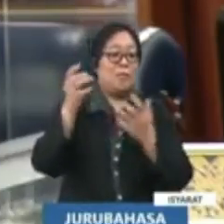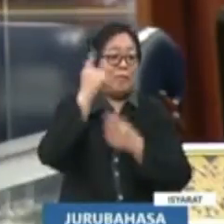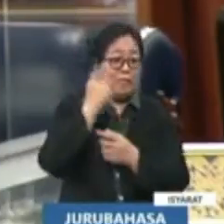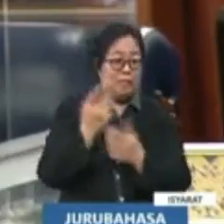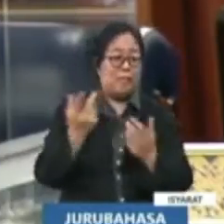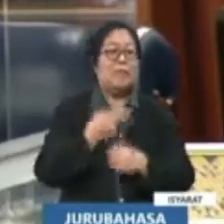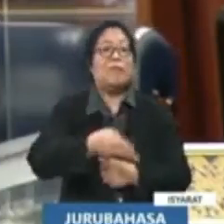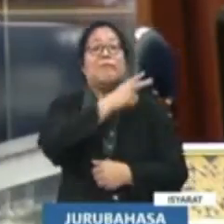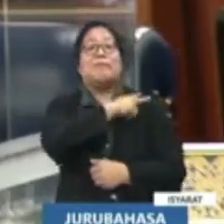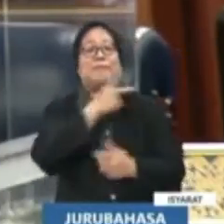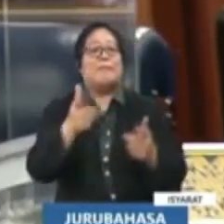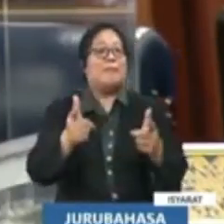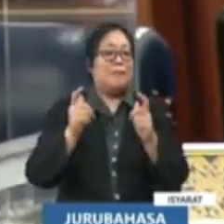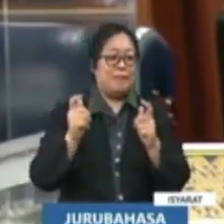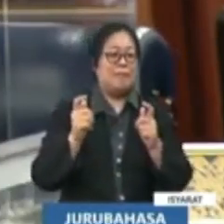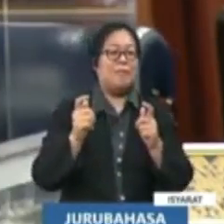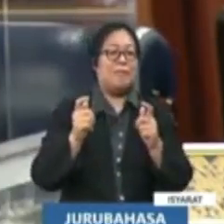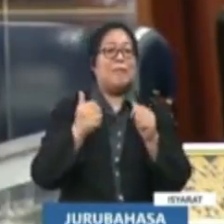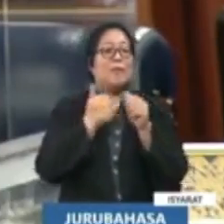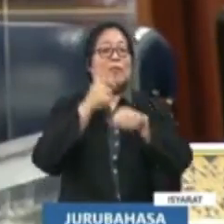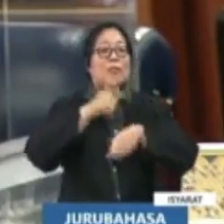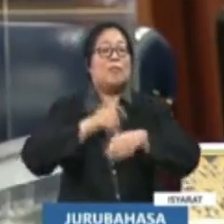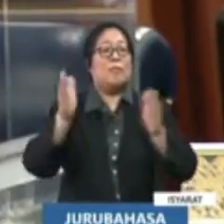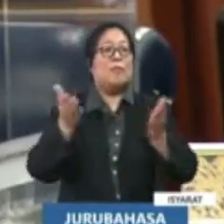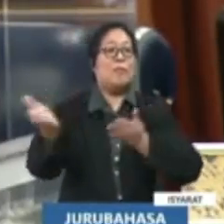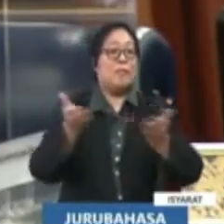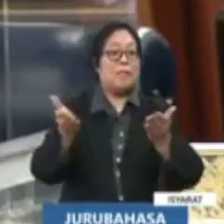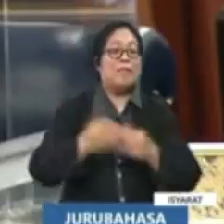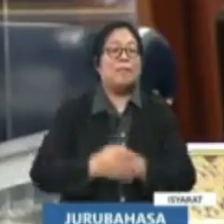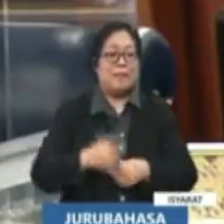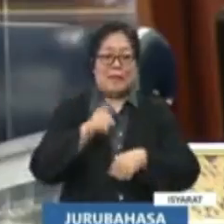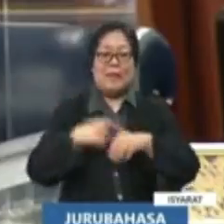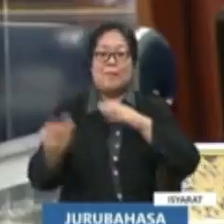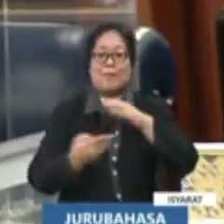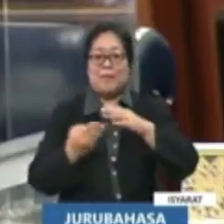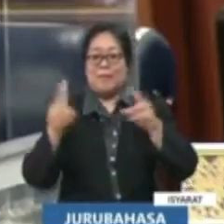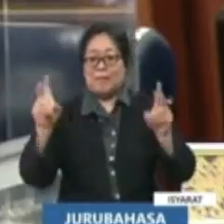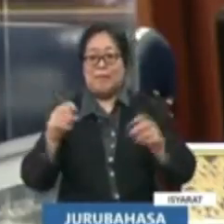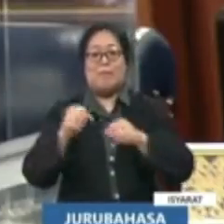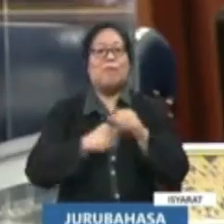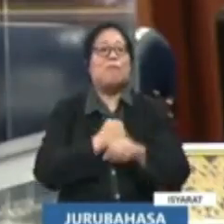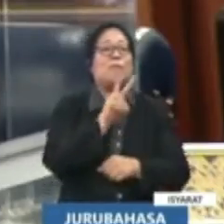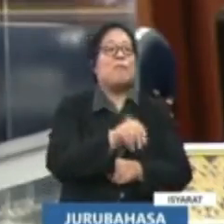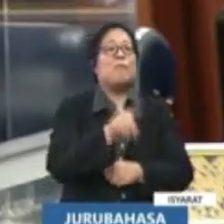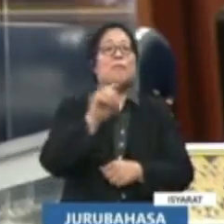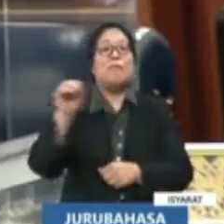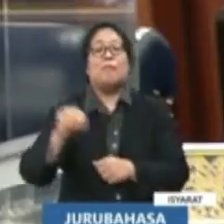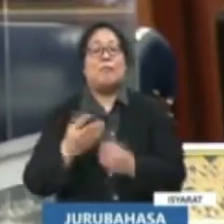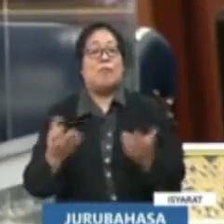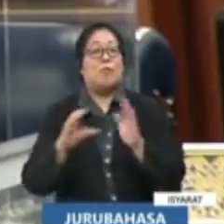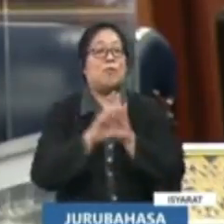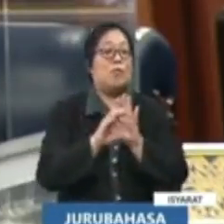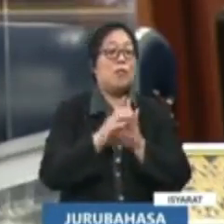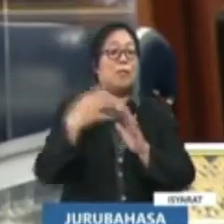kenaikan pangkat lebih cepat berdasarkan tempo 5 tahun ataupun times dengan dimuliakan pada tahun 2010 contohnya